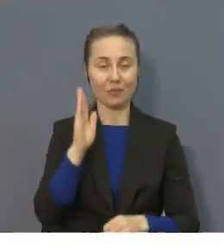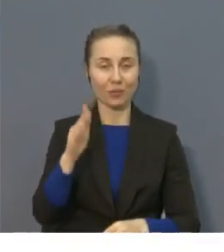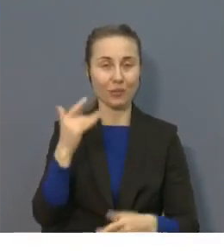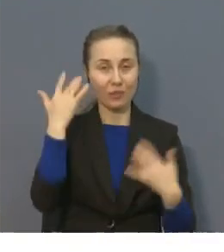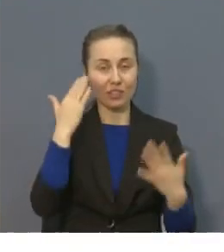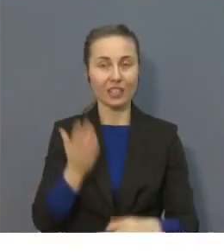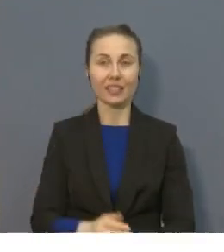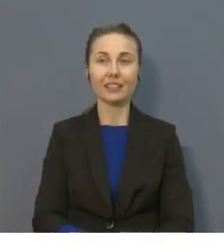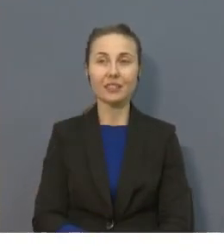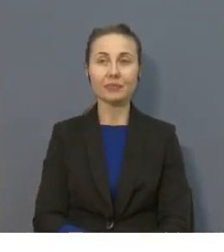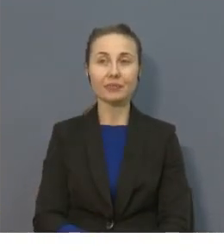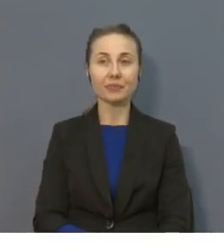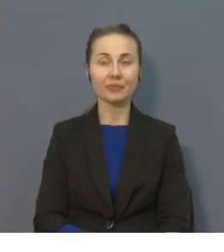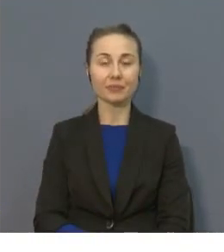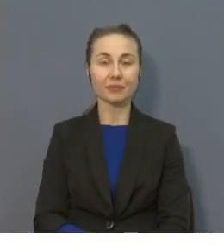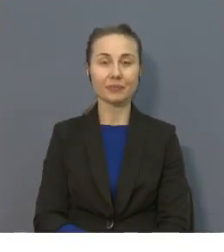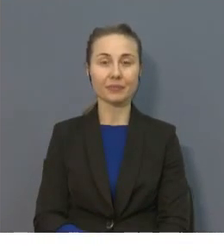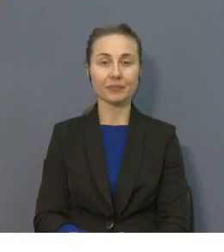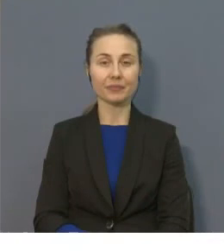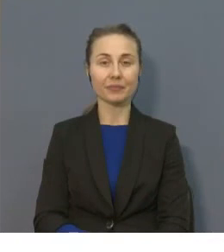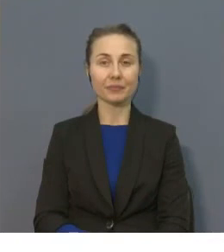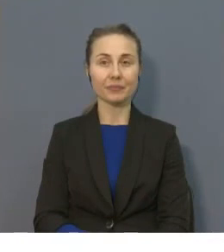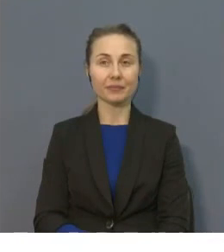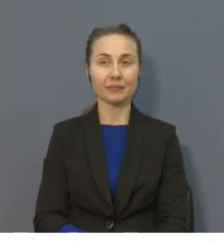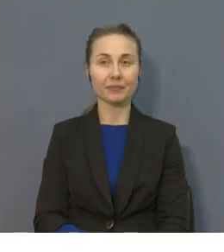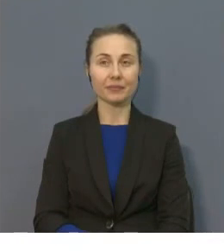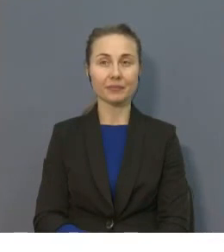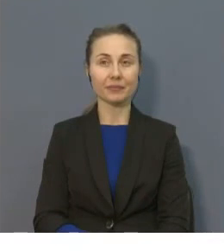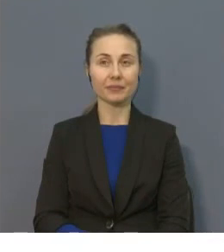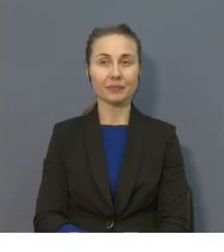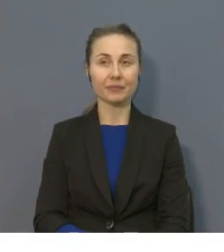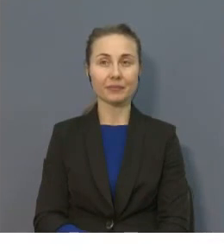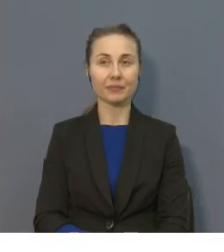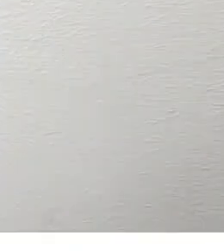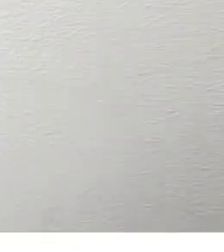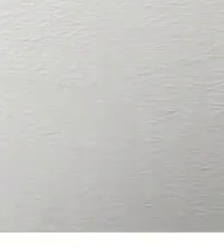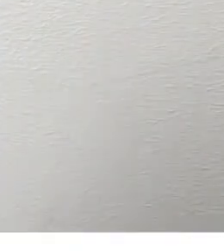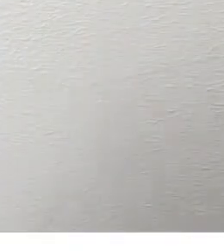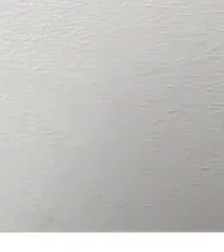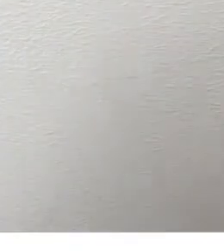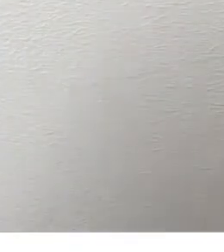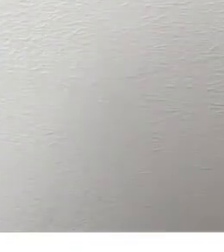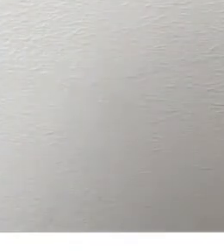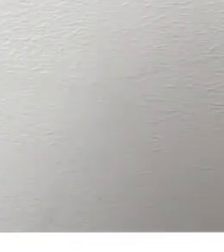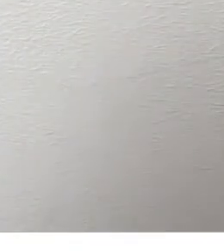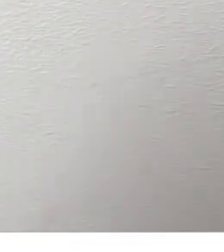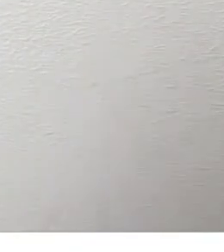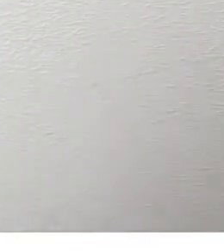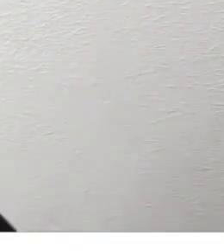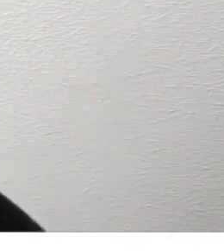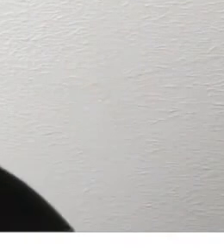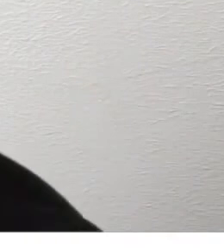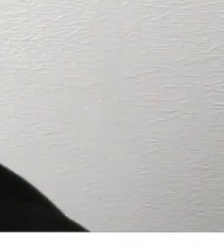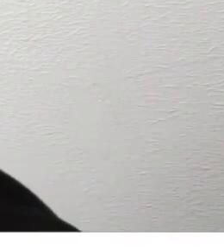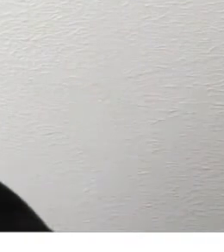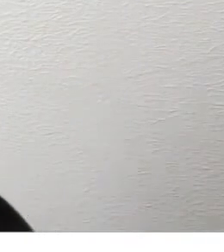болуды армандайтын атап өтті. Көгінде күн нөрін төккен, жерінде